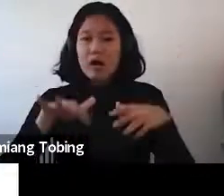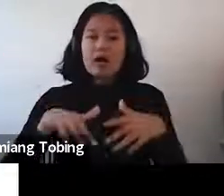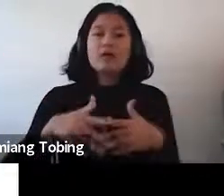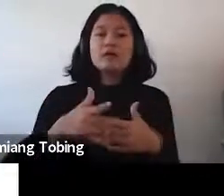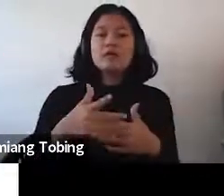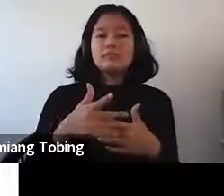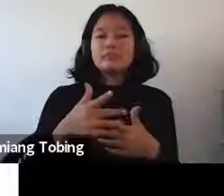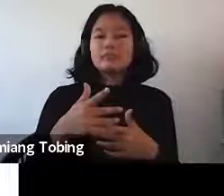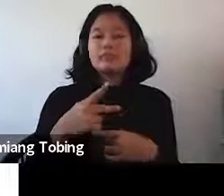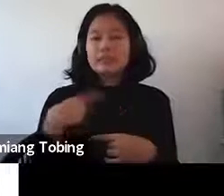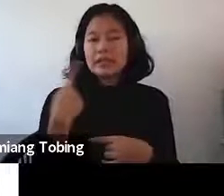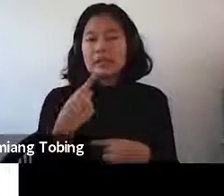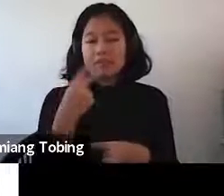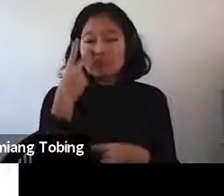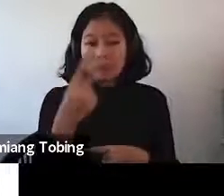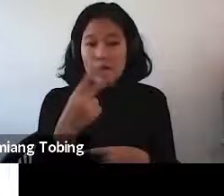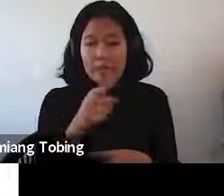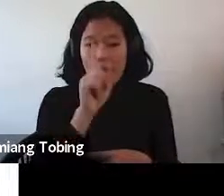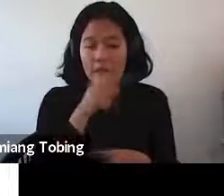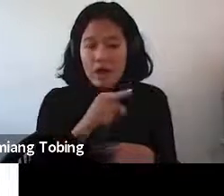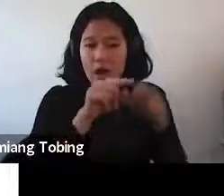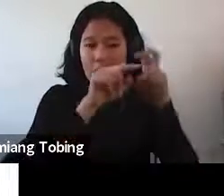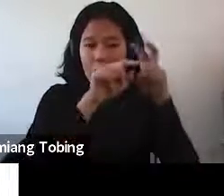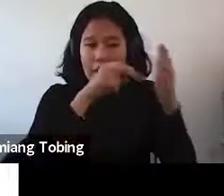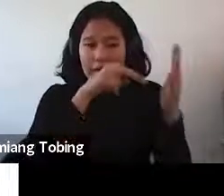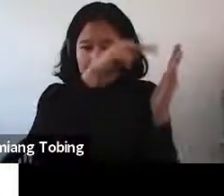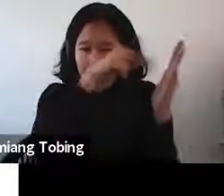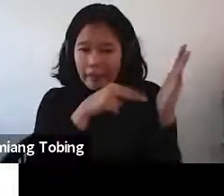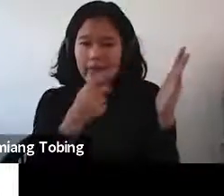saya tidak bisa menemukan data tentang